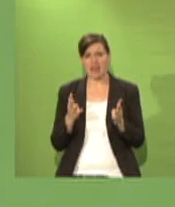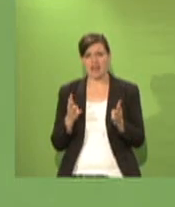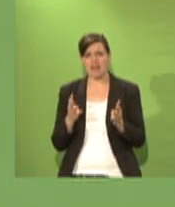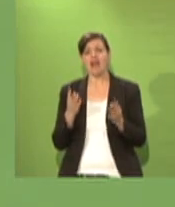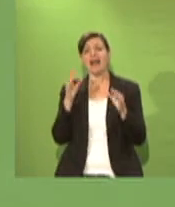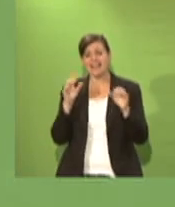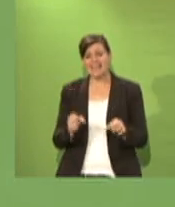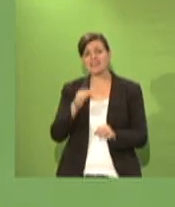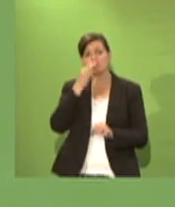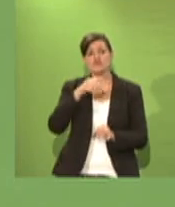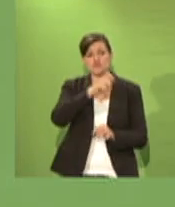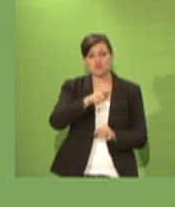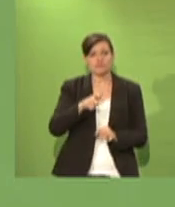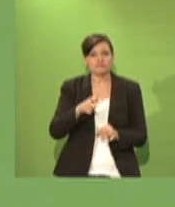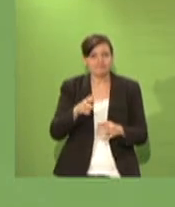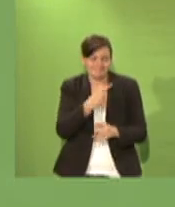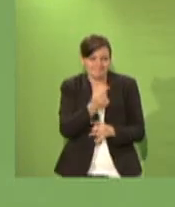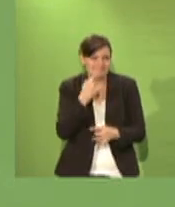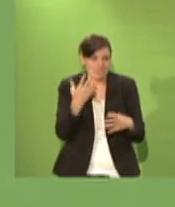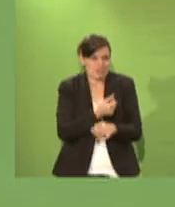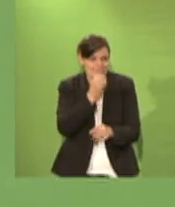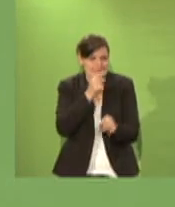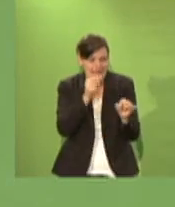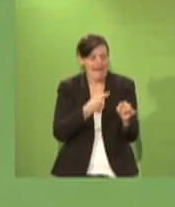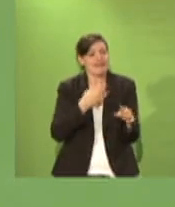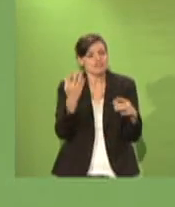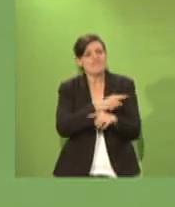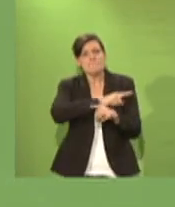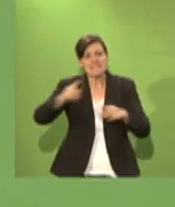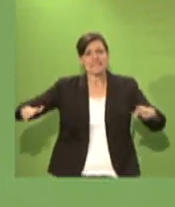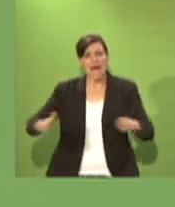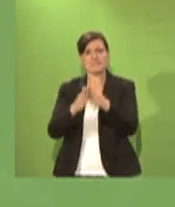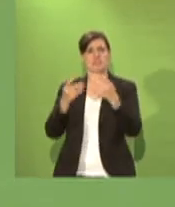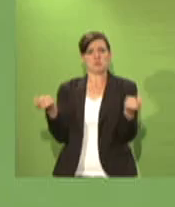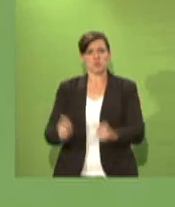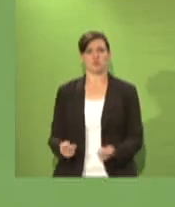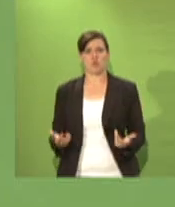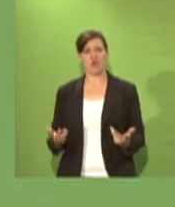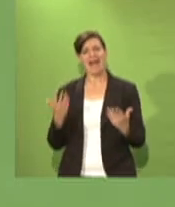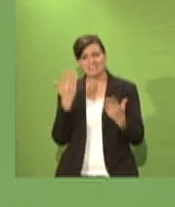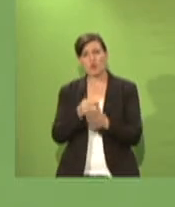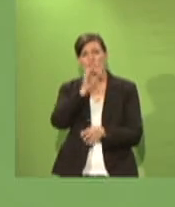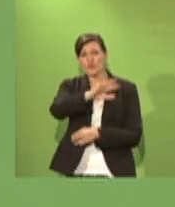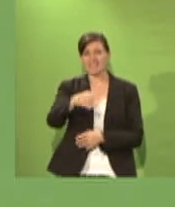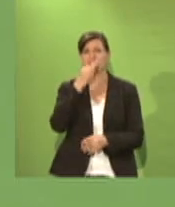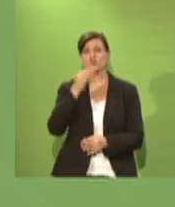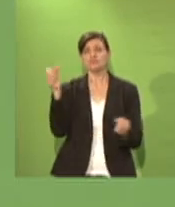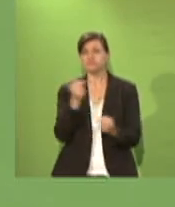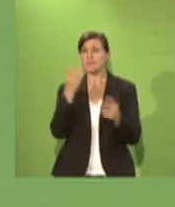dazu haben, bis zum Abitur führen können. Das ist grandios, weil ein Mehrwert an Bildung für unsere Kinder und Jugendlichen dabei rauskommt.